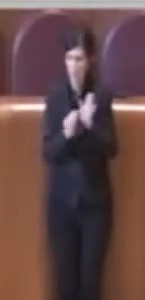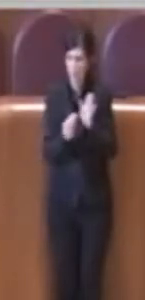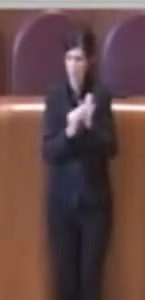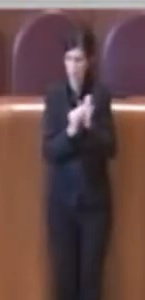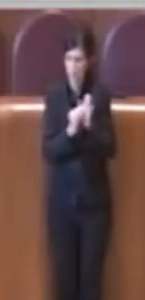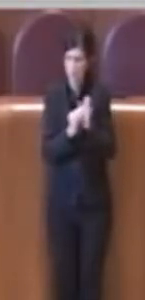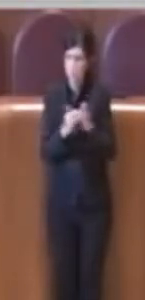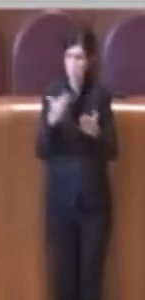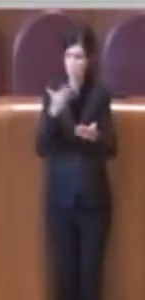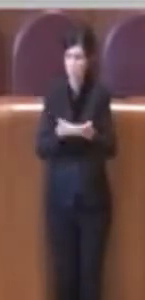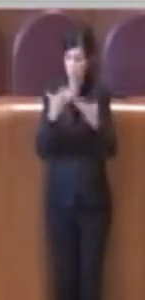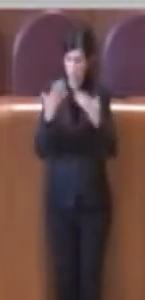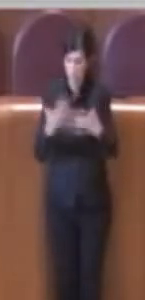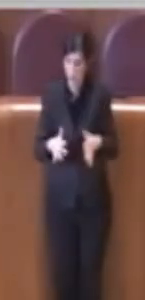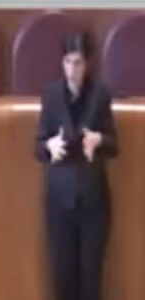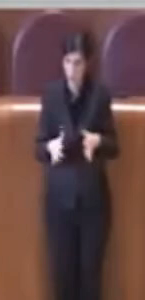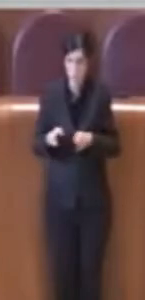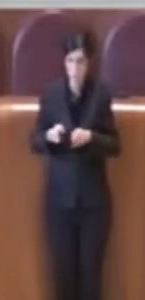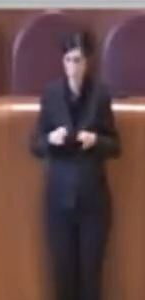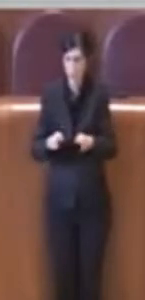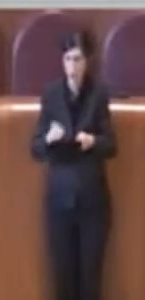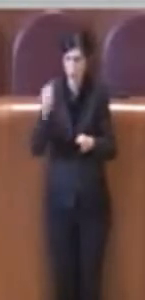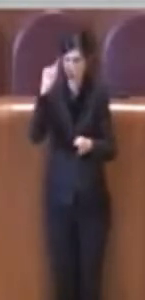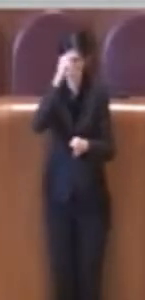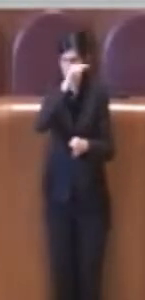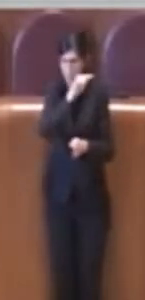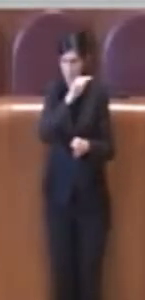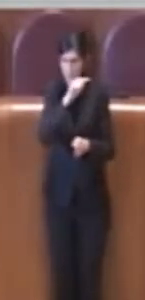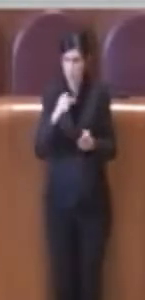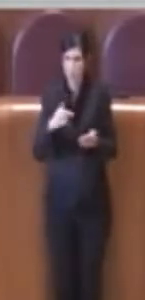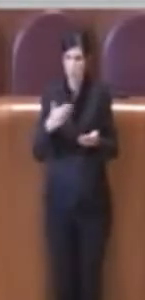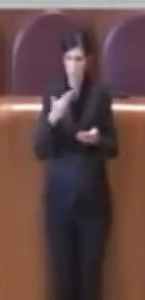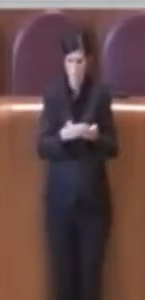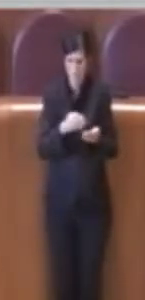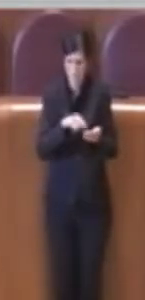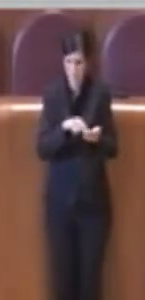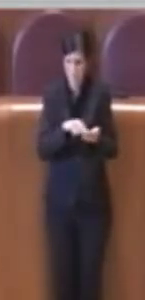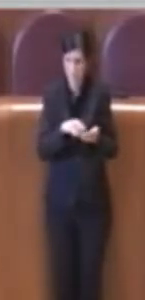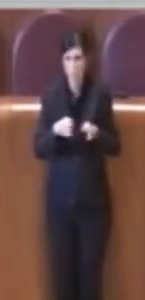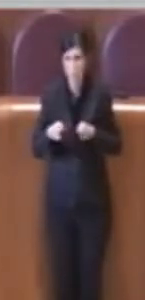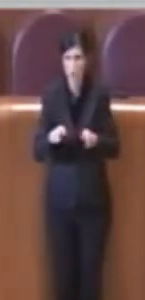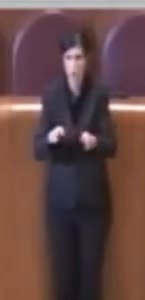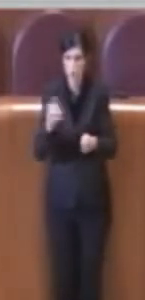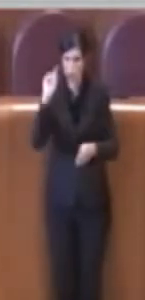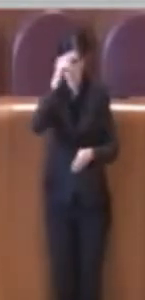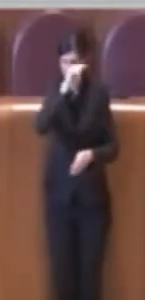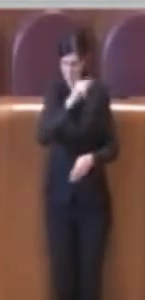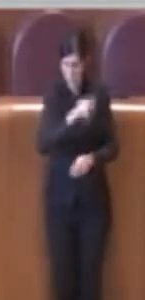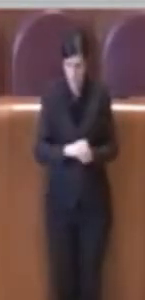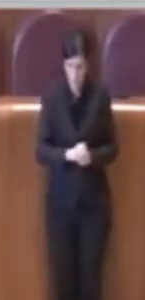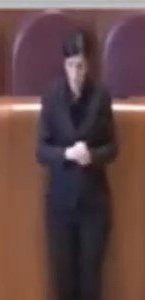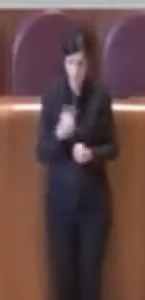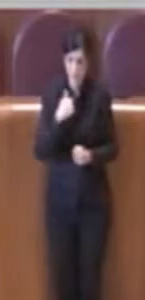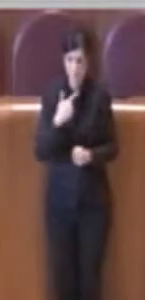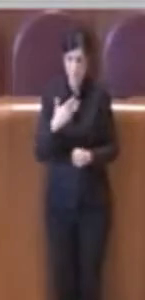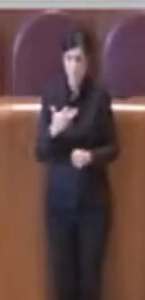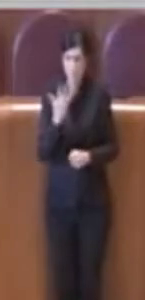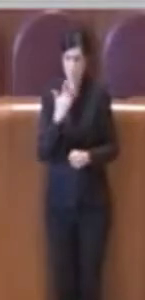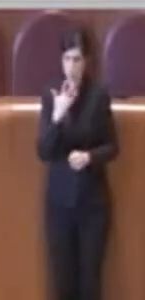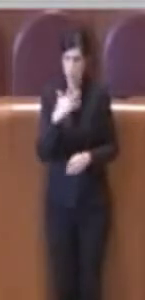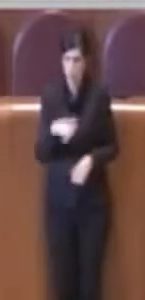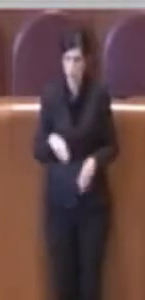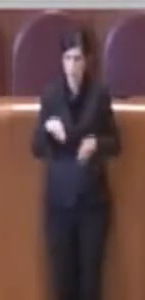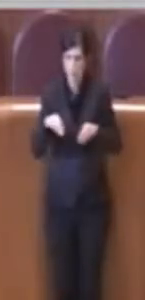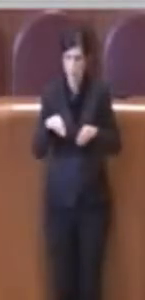e da un percorso molto difficoltoso che ha fatto. Però vorrei un attimo partire sui